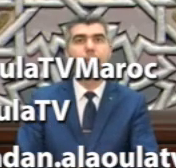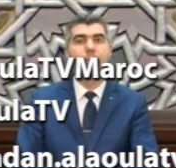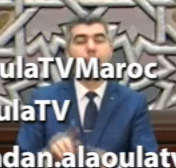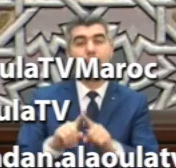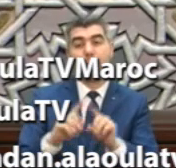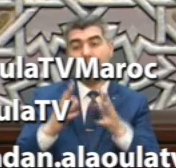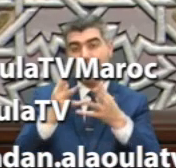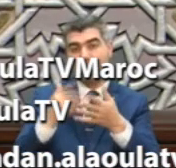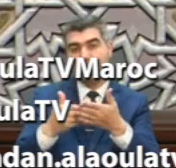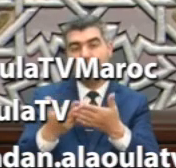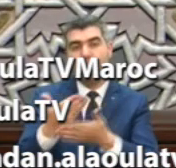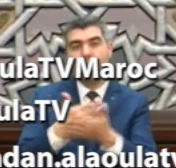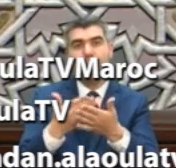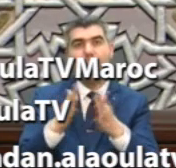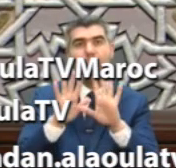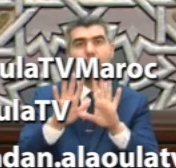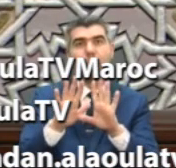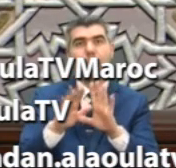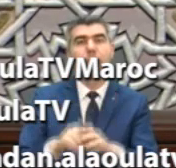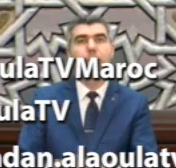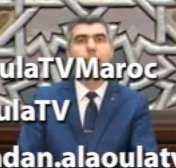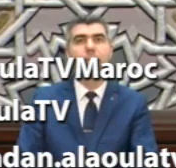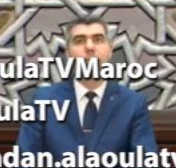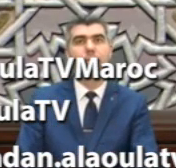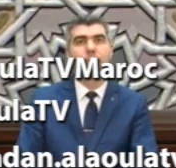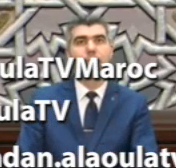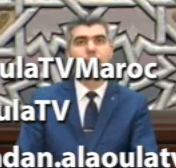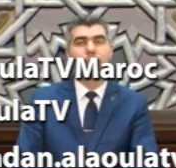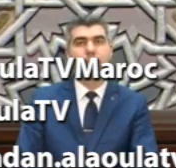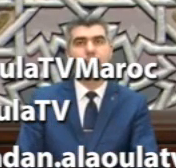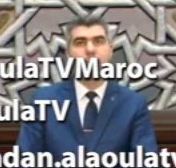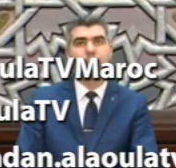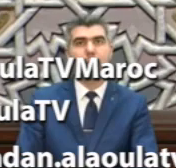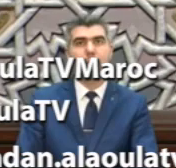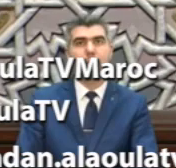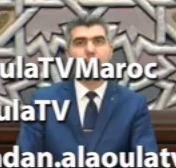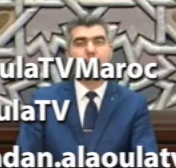آخر عن الحصيلة العشرية لمجموعة